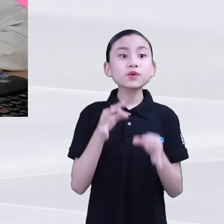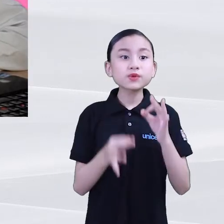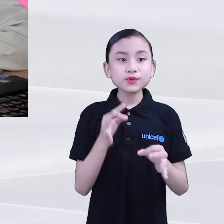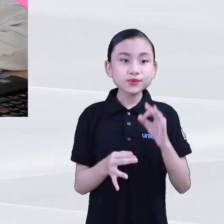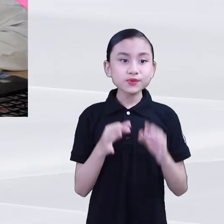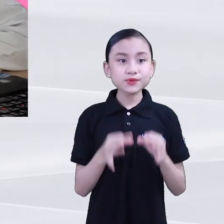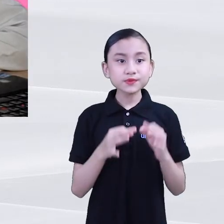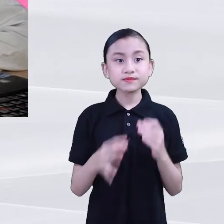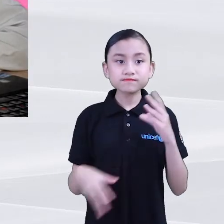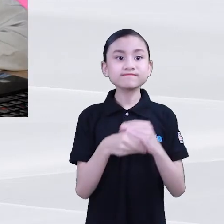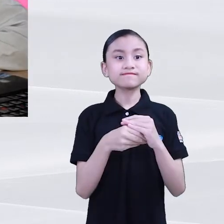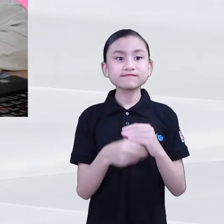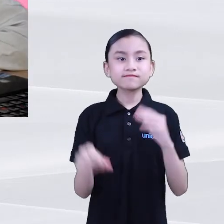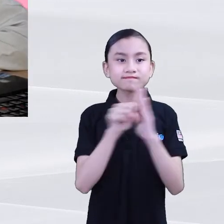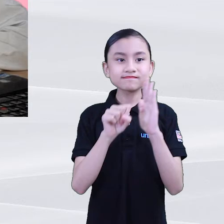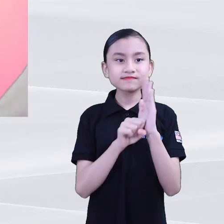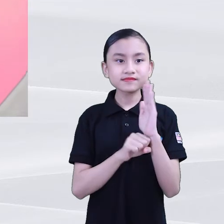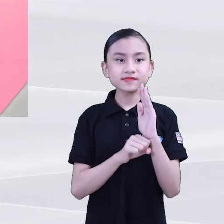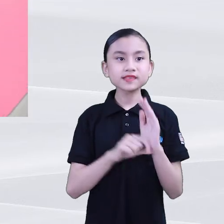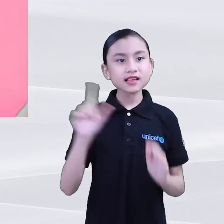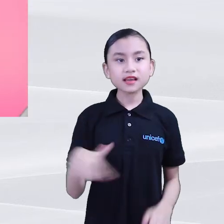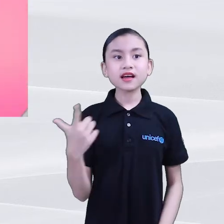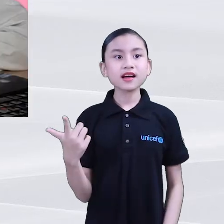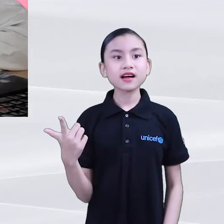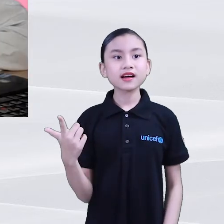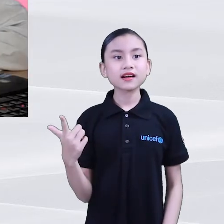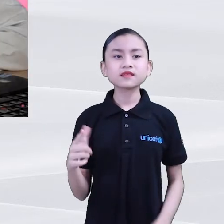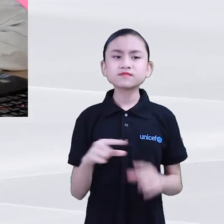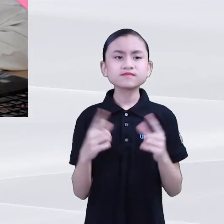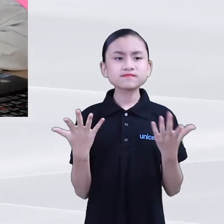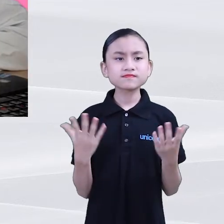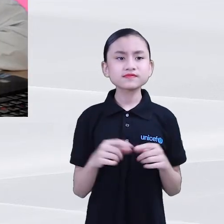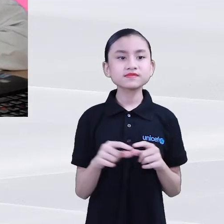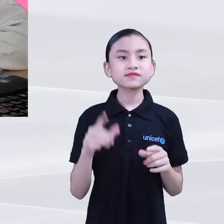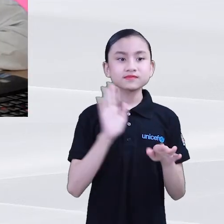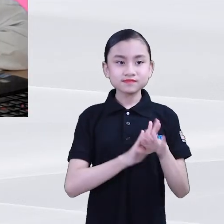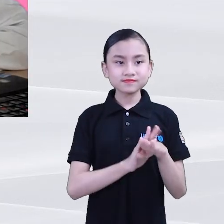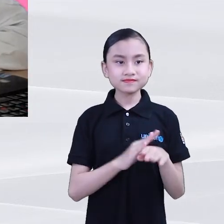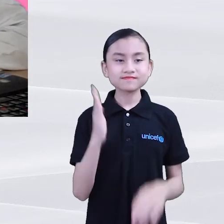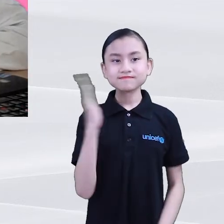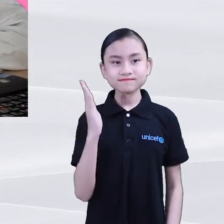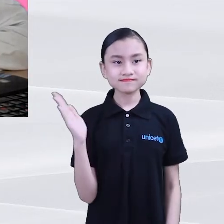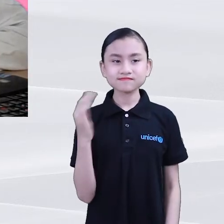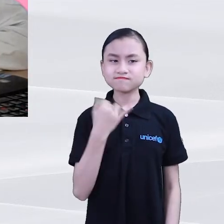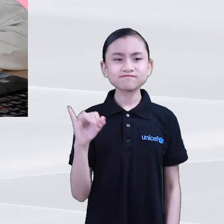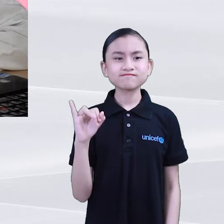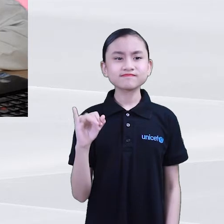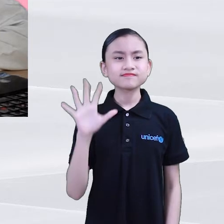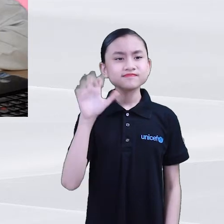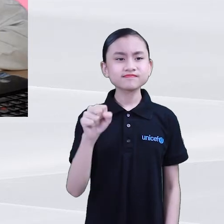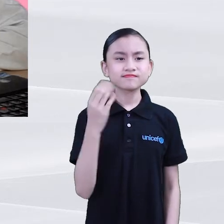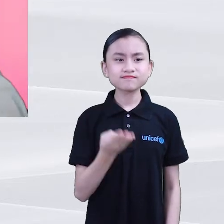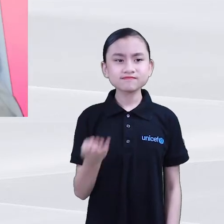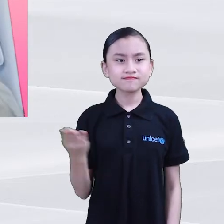Dania. Boleh ke kalau saya nak tambah syarat lain? Misalnya, tambah situasi di mana hanya penderia ultrasonik kanan sahaja yang tidak